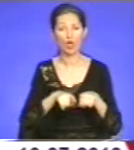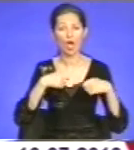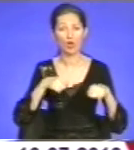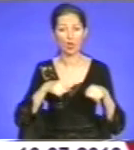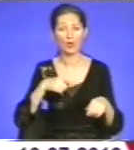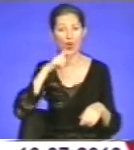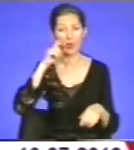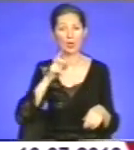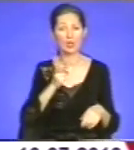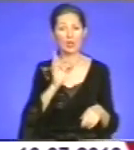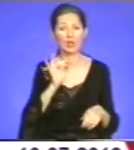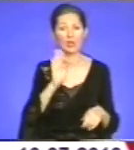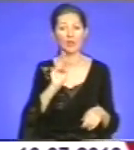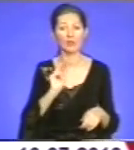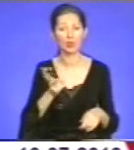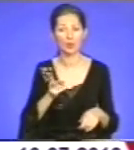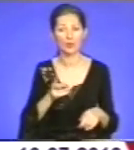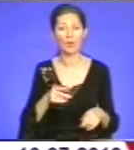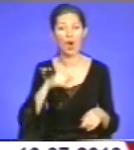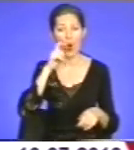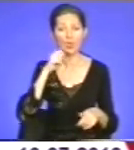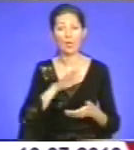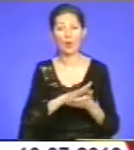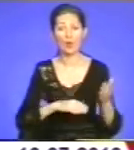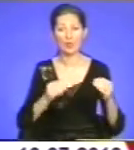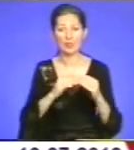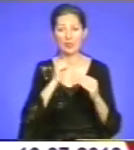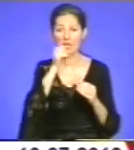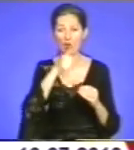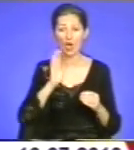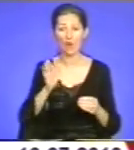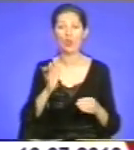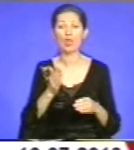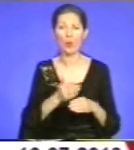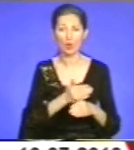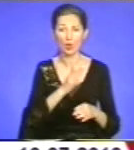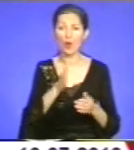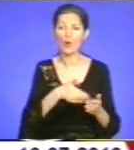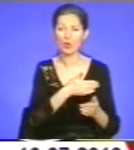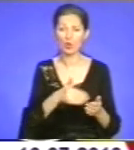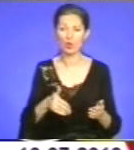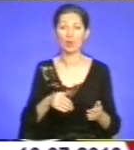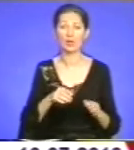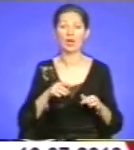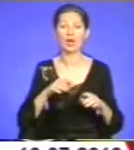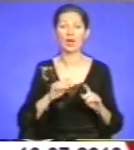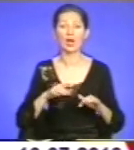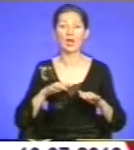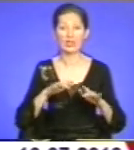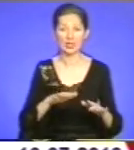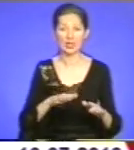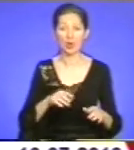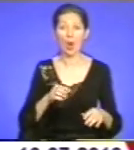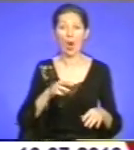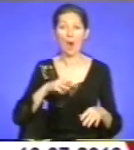Крівцун. Україна впродовж 10 років буде скасовувати поступово дію експортних мит у двосторонній торгівлі з